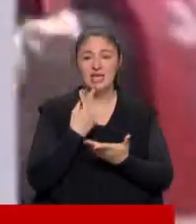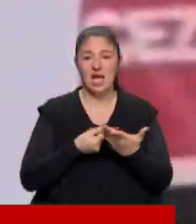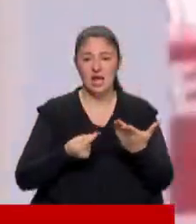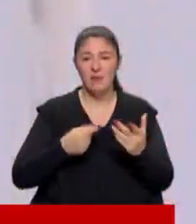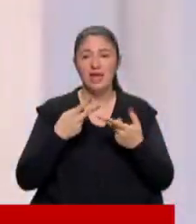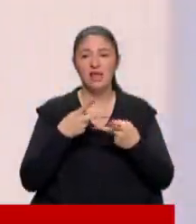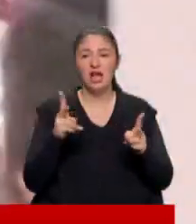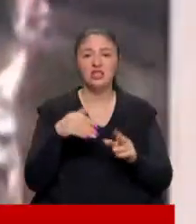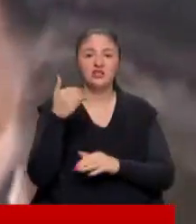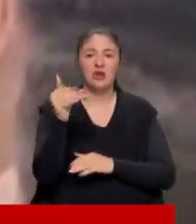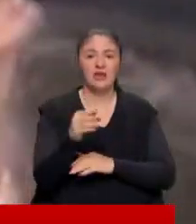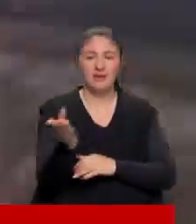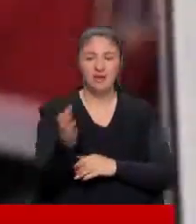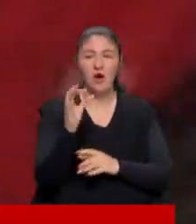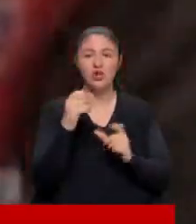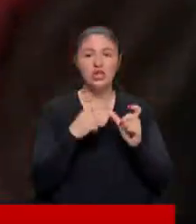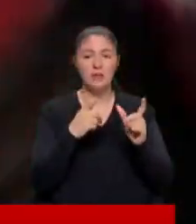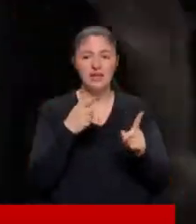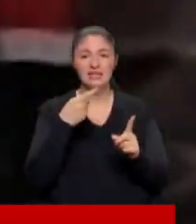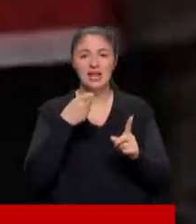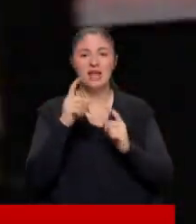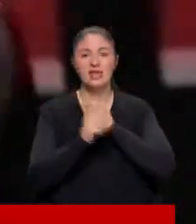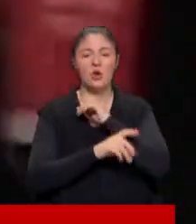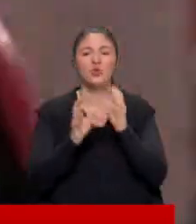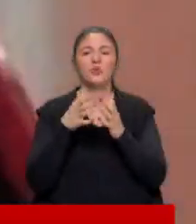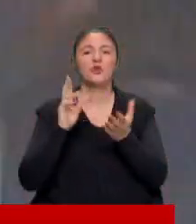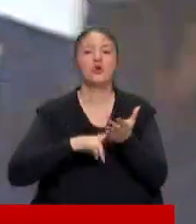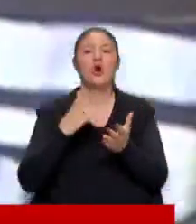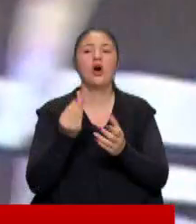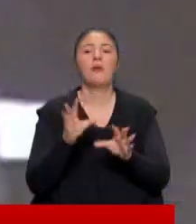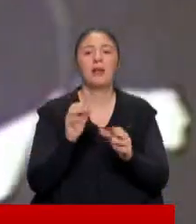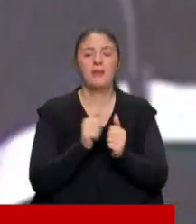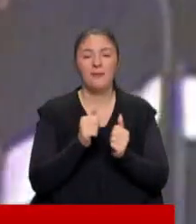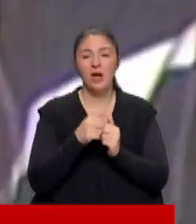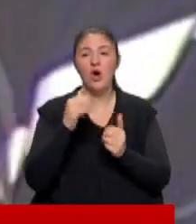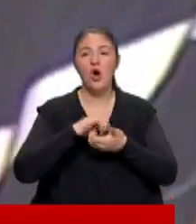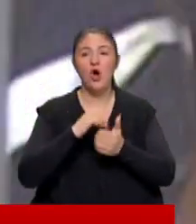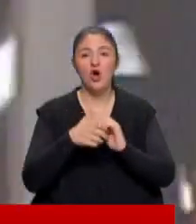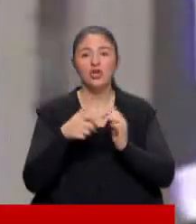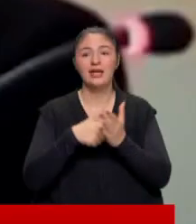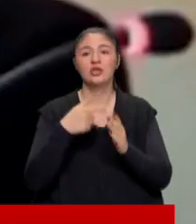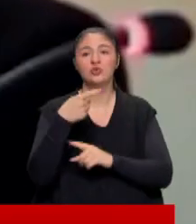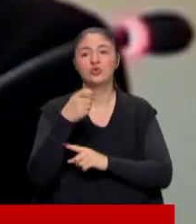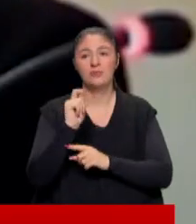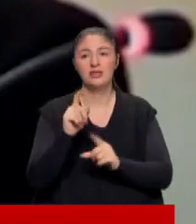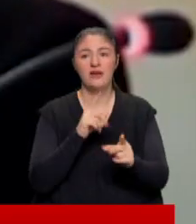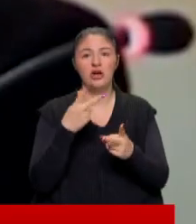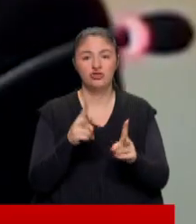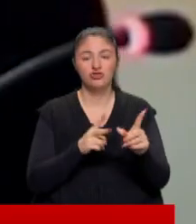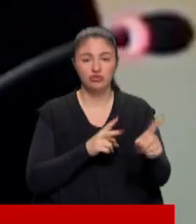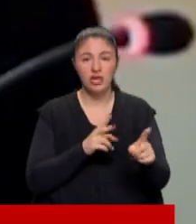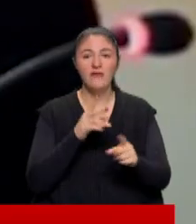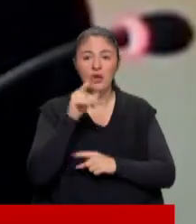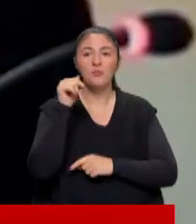iddianame tahliyesinden sonra geldi. O gün Samas'ta silahlı terör örgütüne üye olmamakla birlikte örgüt adına suç işlemek suçundan dava açıldı.